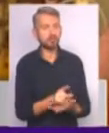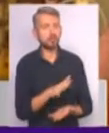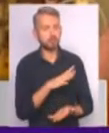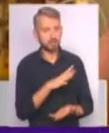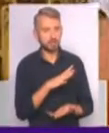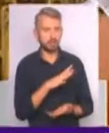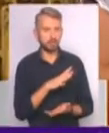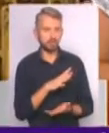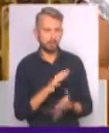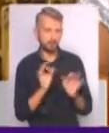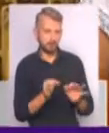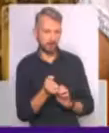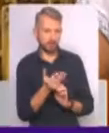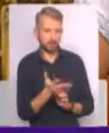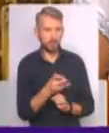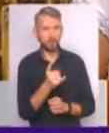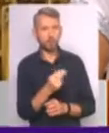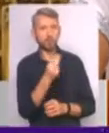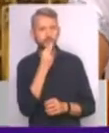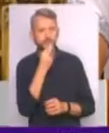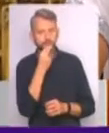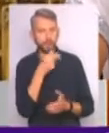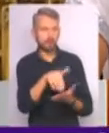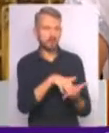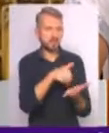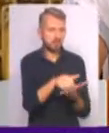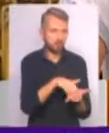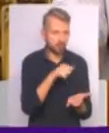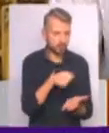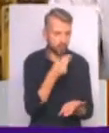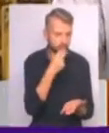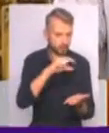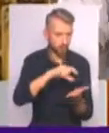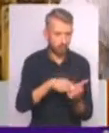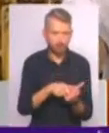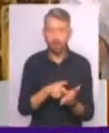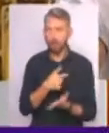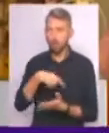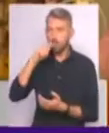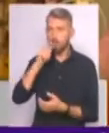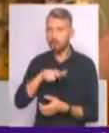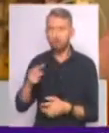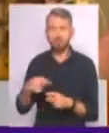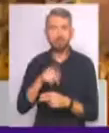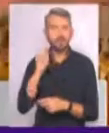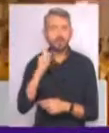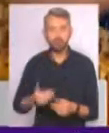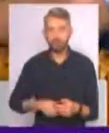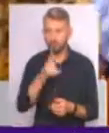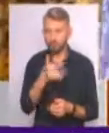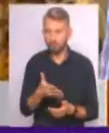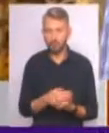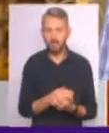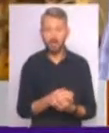в разумном количестве. Ну, съесть кусочек сливочного масла. Ви маєте на увазі масла. Для українців, які без сала жити просто не може. Сало? Ну, скажімо,